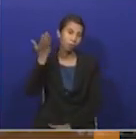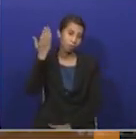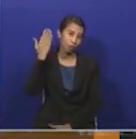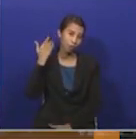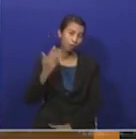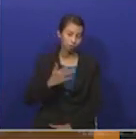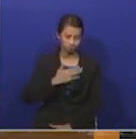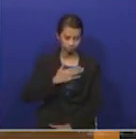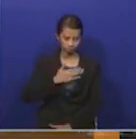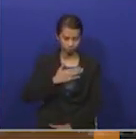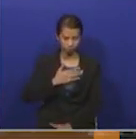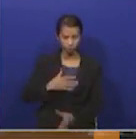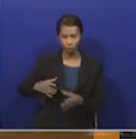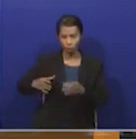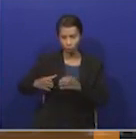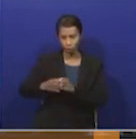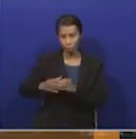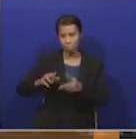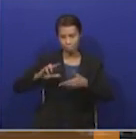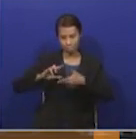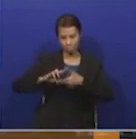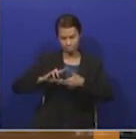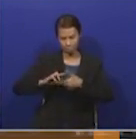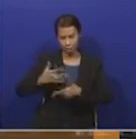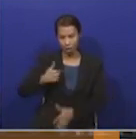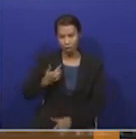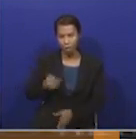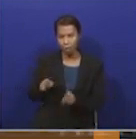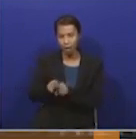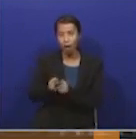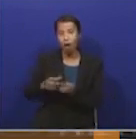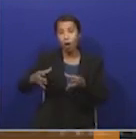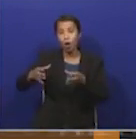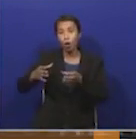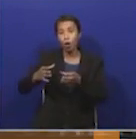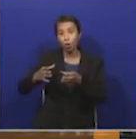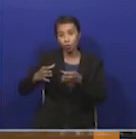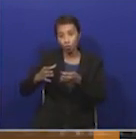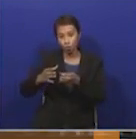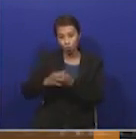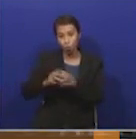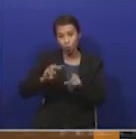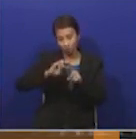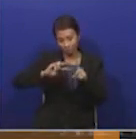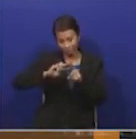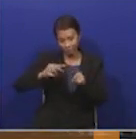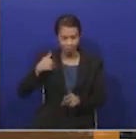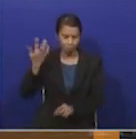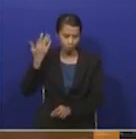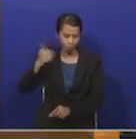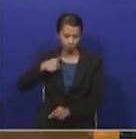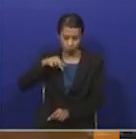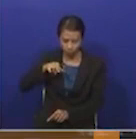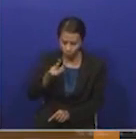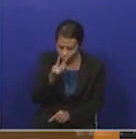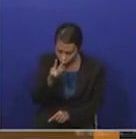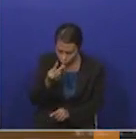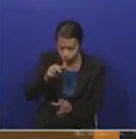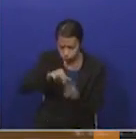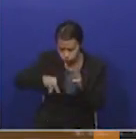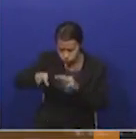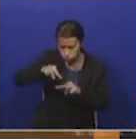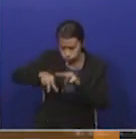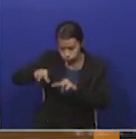คตใหม่นะคะติดตามมาโดยตลอดตั้งแต่การพิจารณางบประมาณในวาระที่1และในวาระที่2น